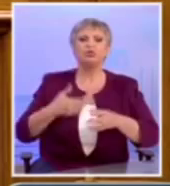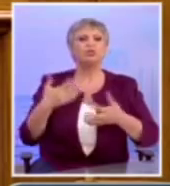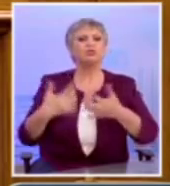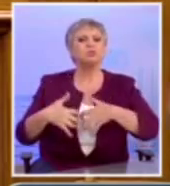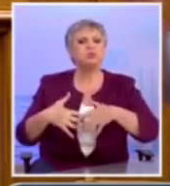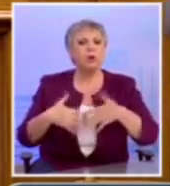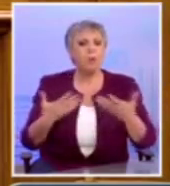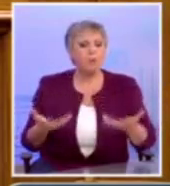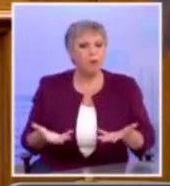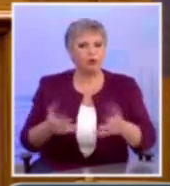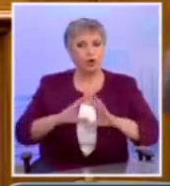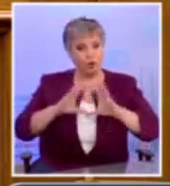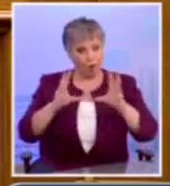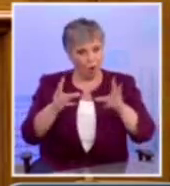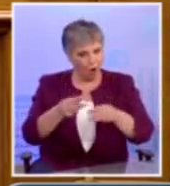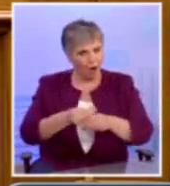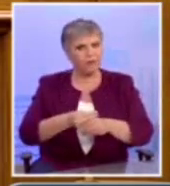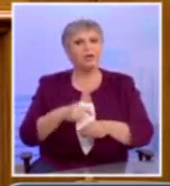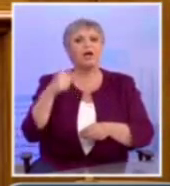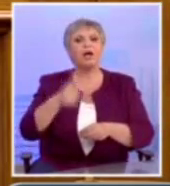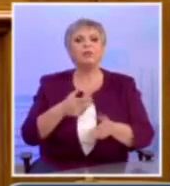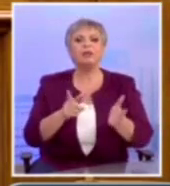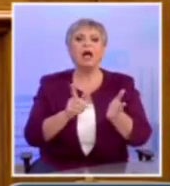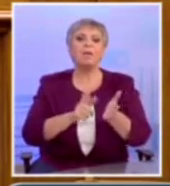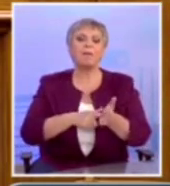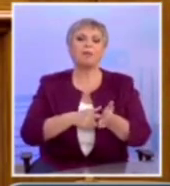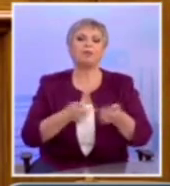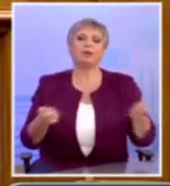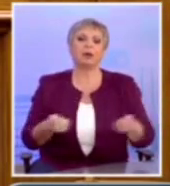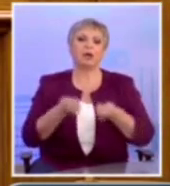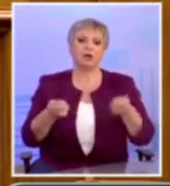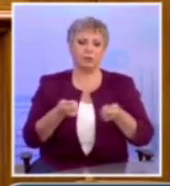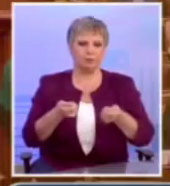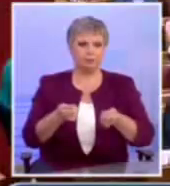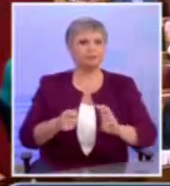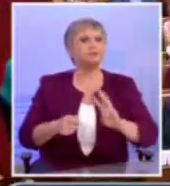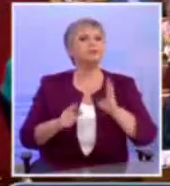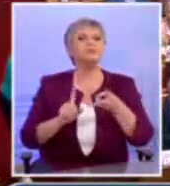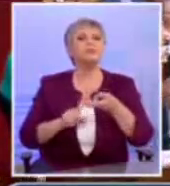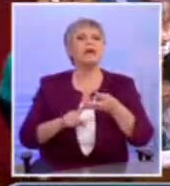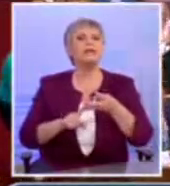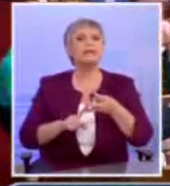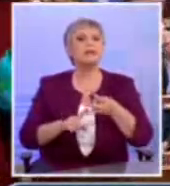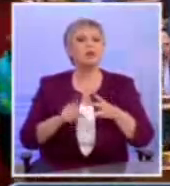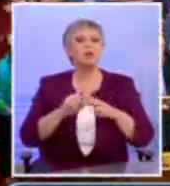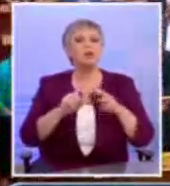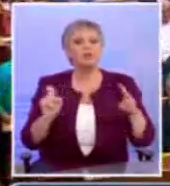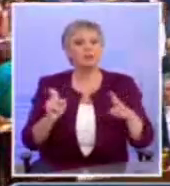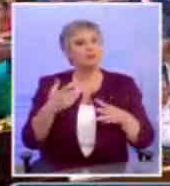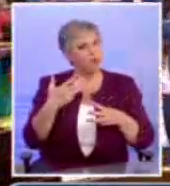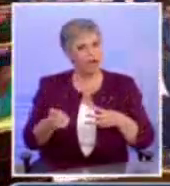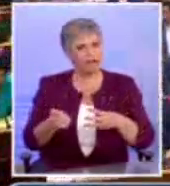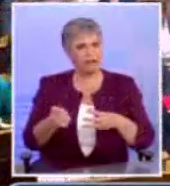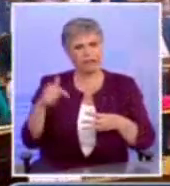Αυτό είναι η μεγάλη εικόνα που πάνω πρέπει να κριθεί. Το τρίτο πράγμα που έχει γίνει σε αυτό